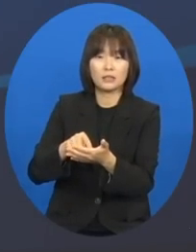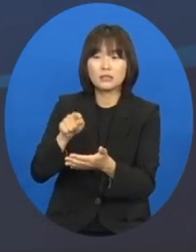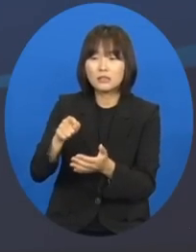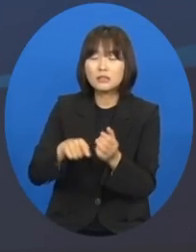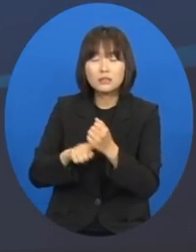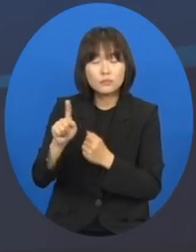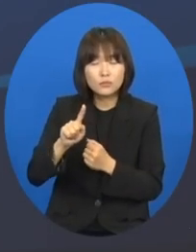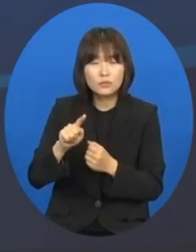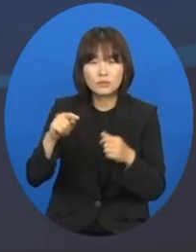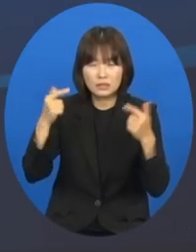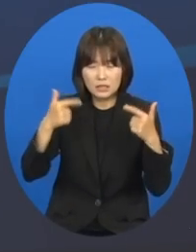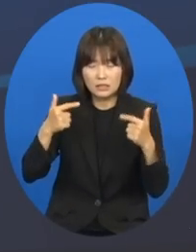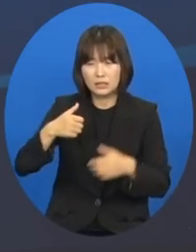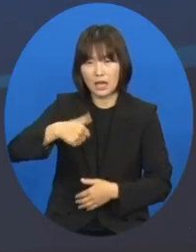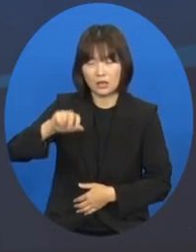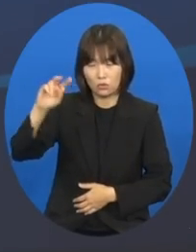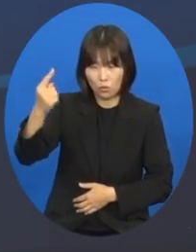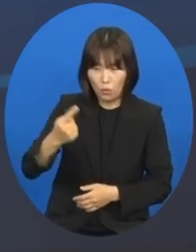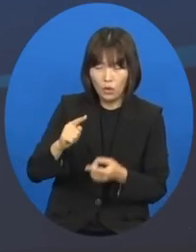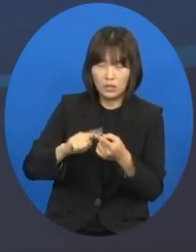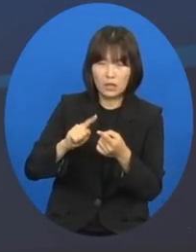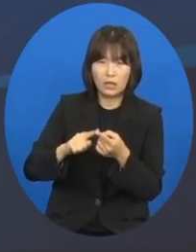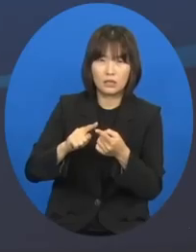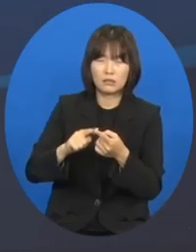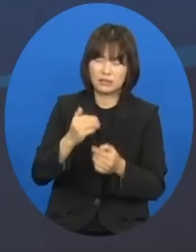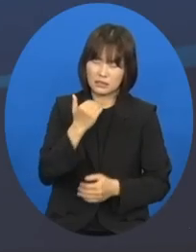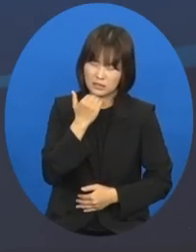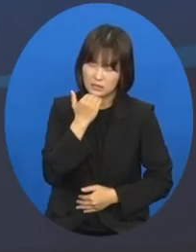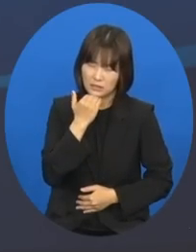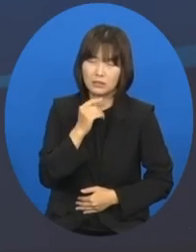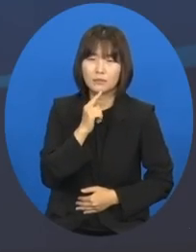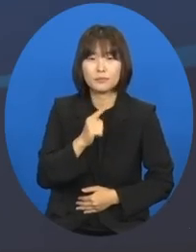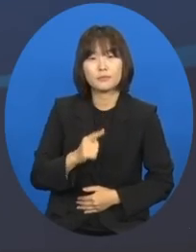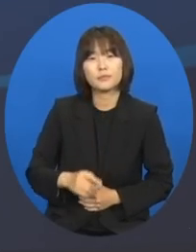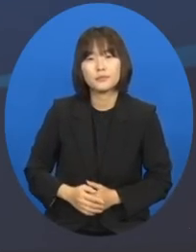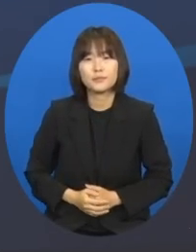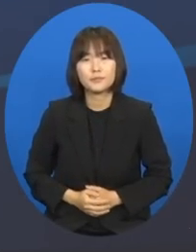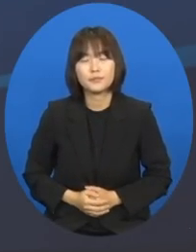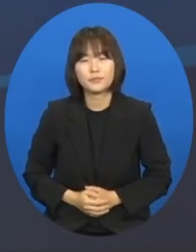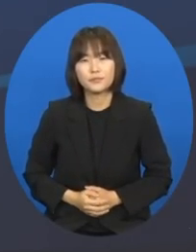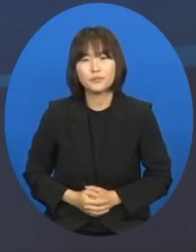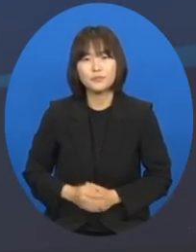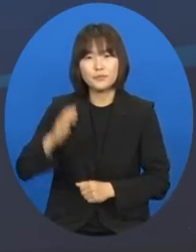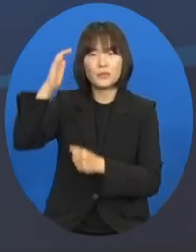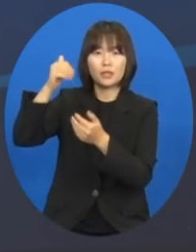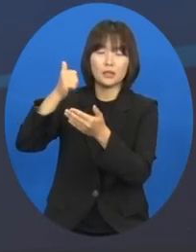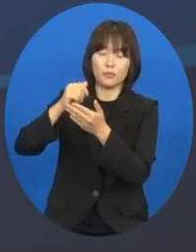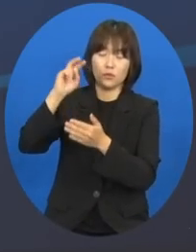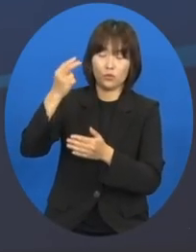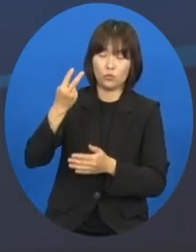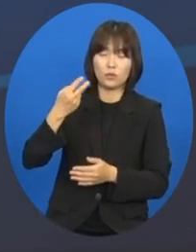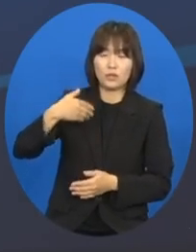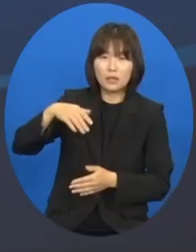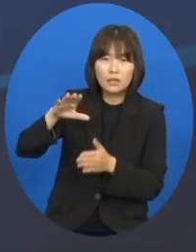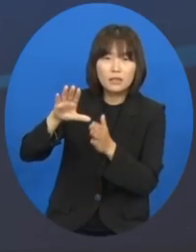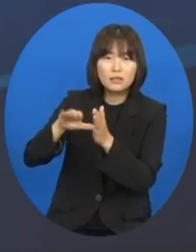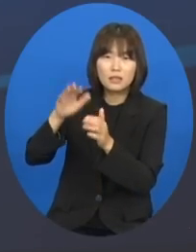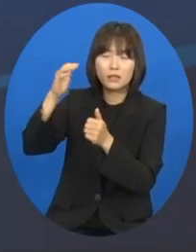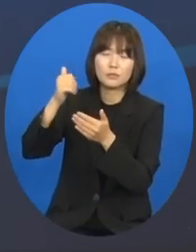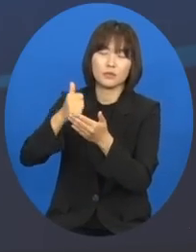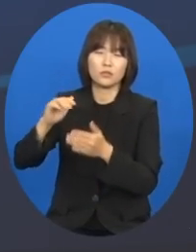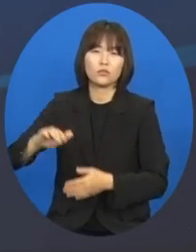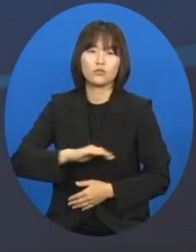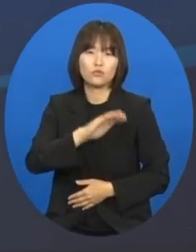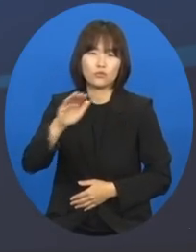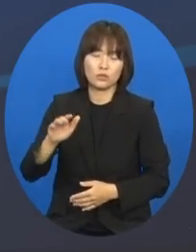아들이 돌아오기를 집 밖에 나와서 기다리고 있었던 거죠 우리가 하나님께 돌아갈 때 하나님께서 우리를 이렇게